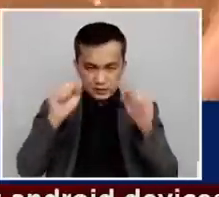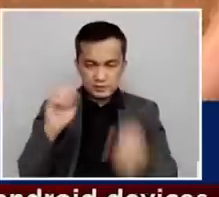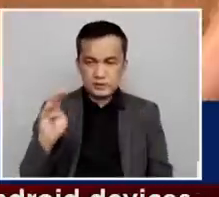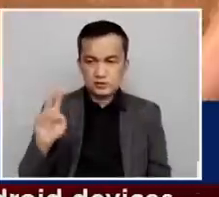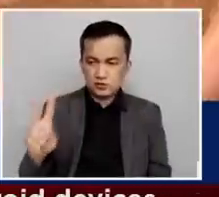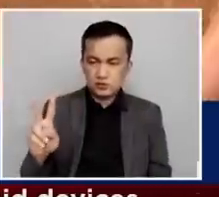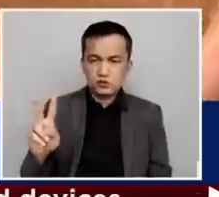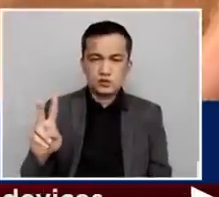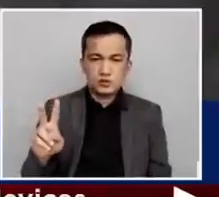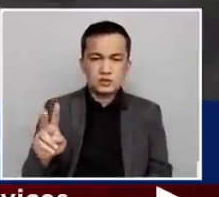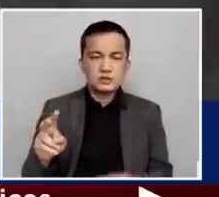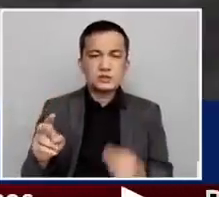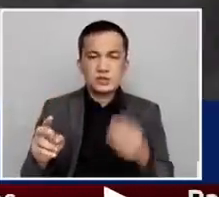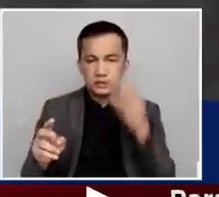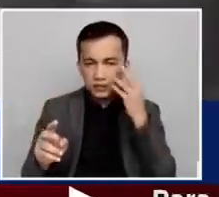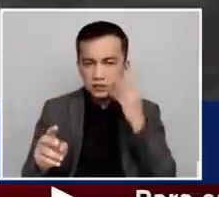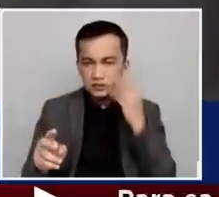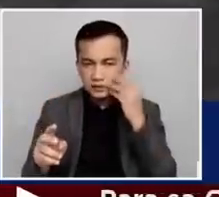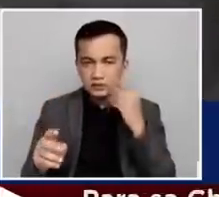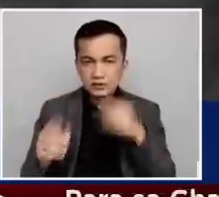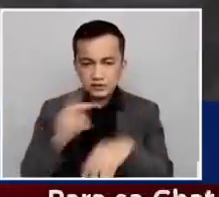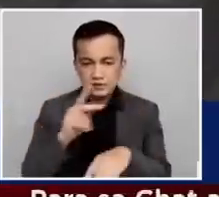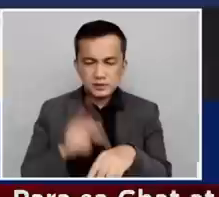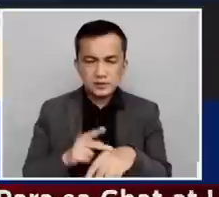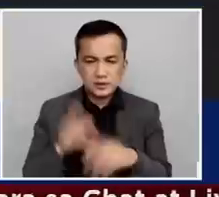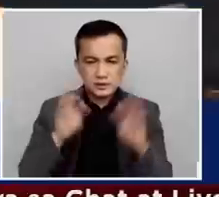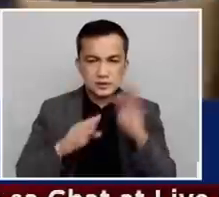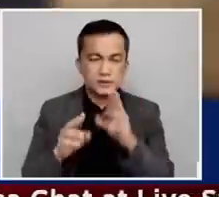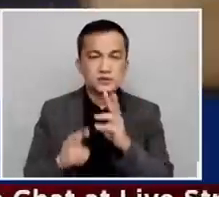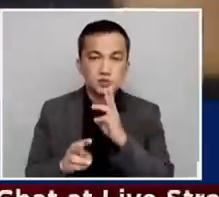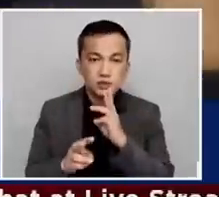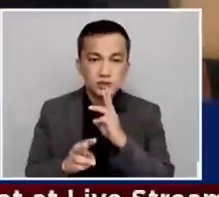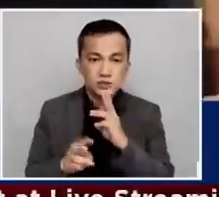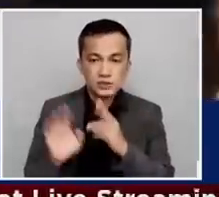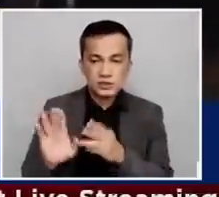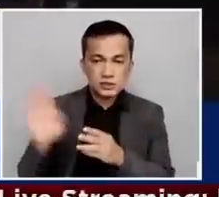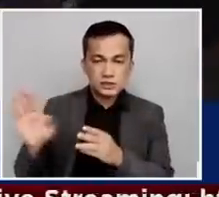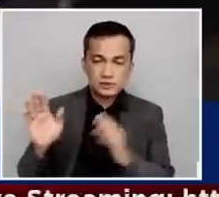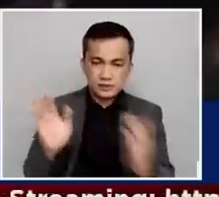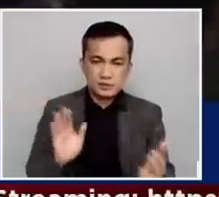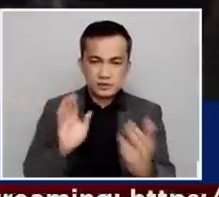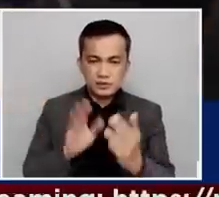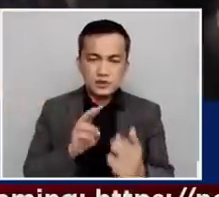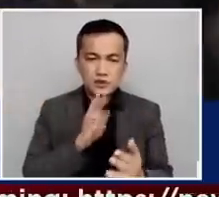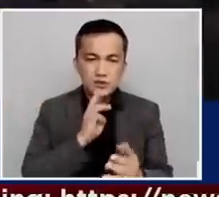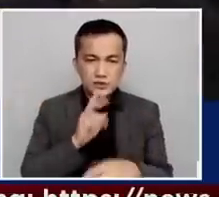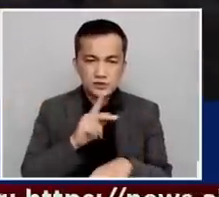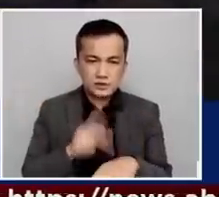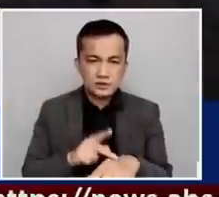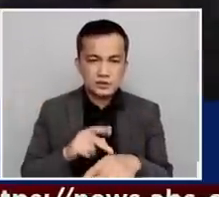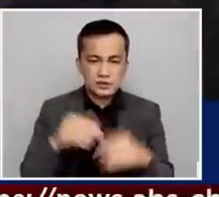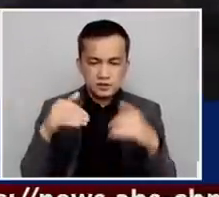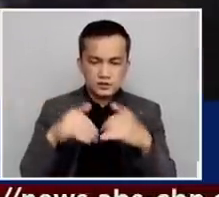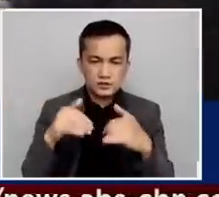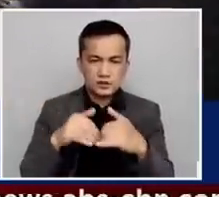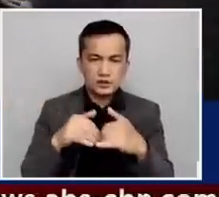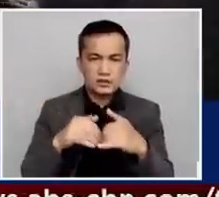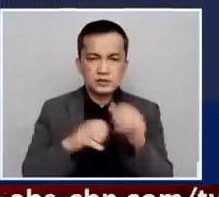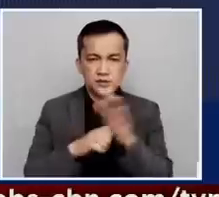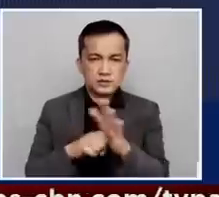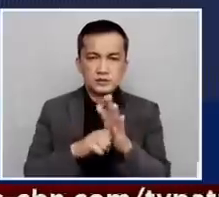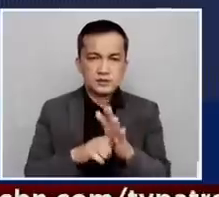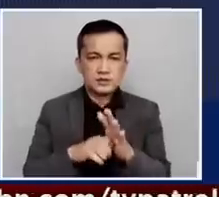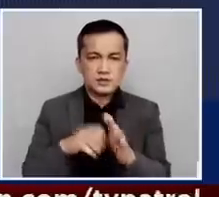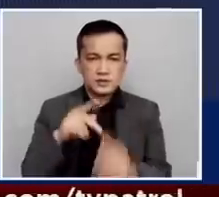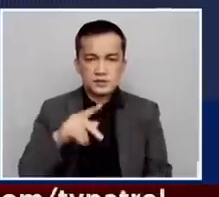na nakararanas ang bansa ng krisis sa tubig. Sa kanyang pagharap sa Water Philippines Conference and Exposition sa Pasay